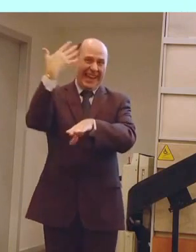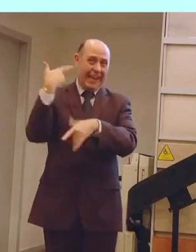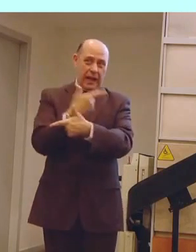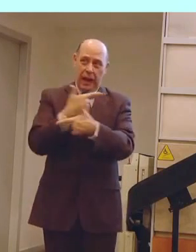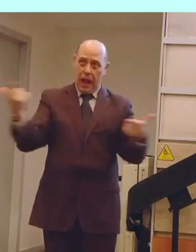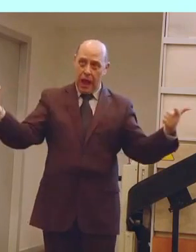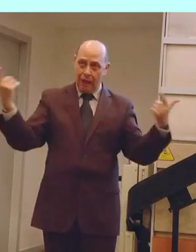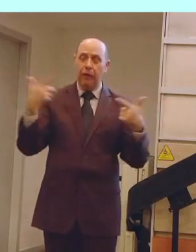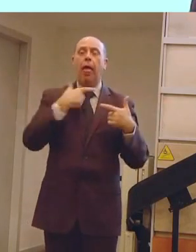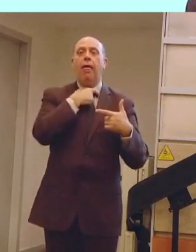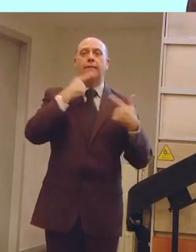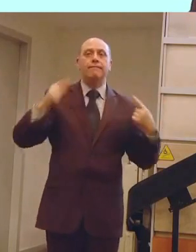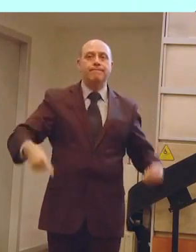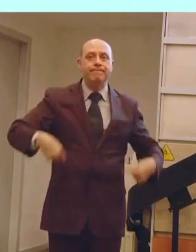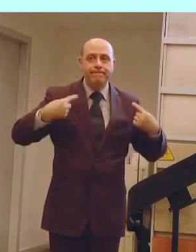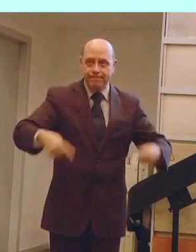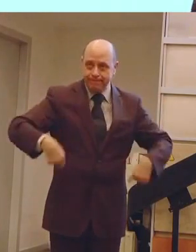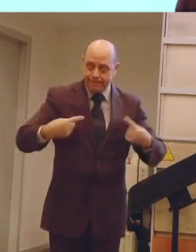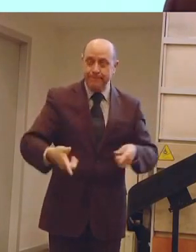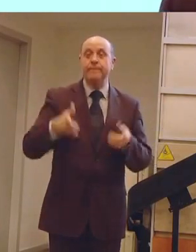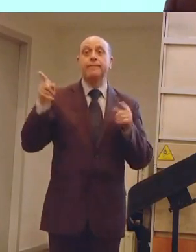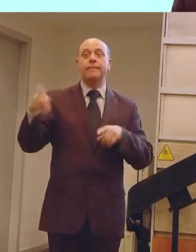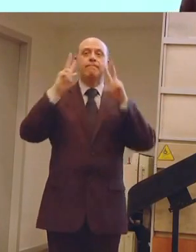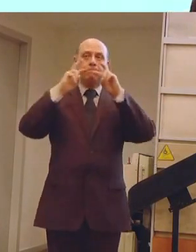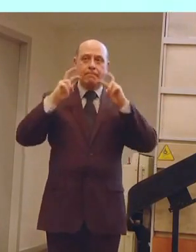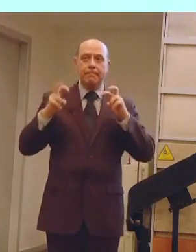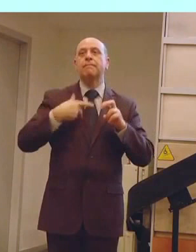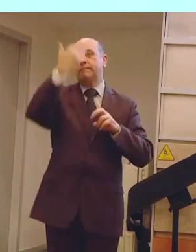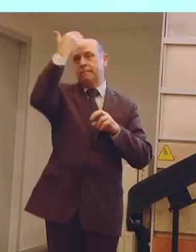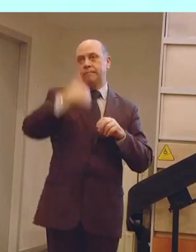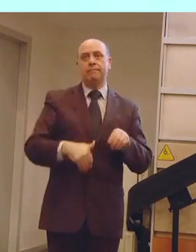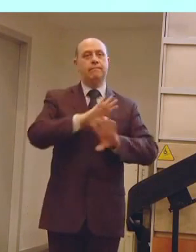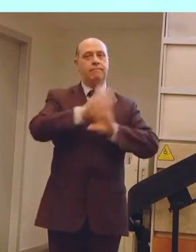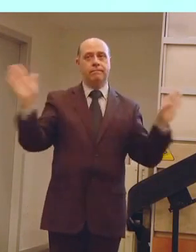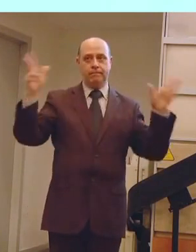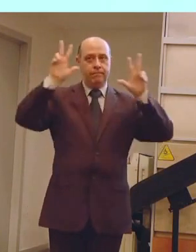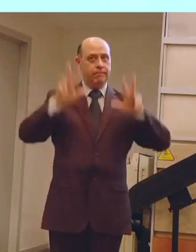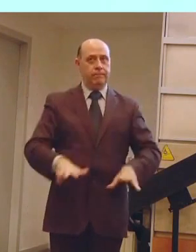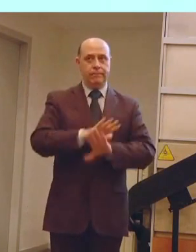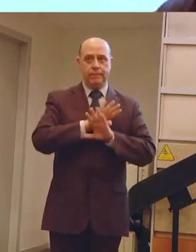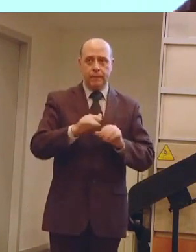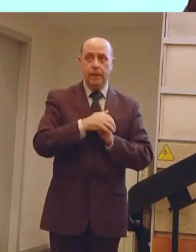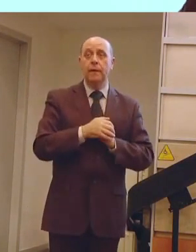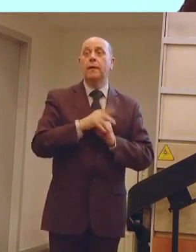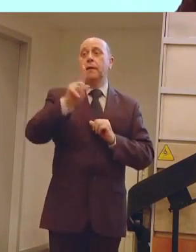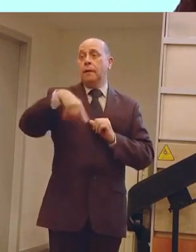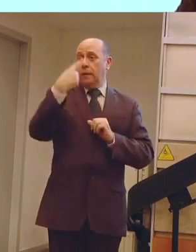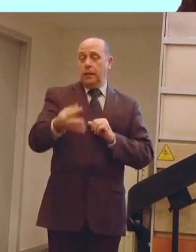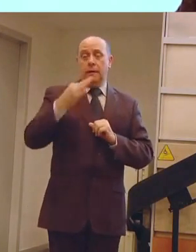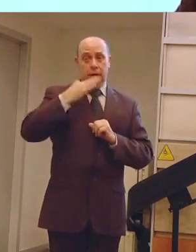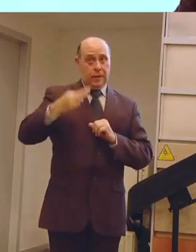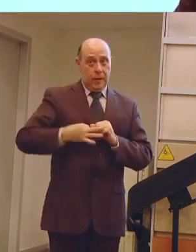lo hanno costretto a una sedia a rotelle diagnosi tetraplegia e l'istituto nel corso degli anni